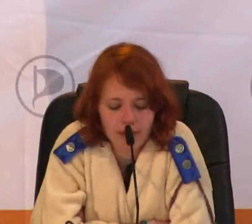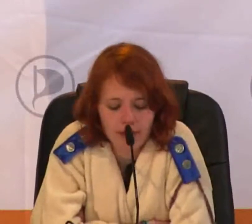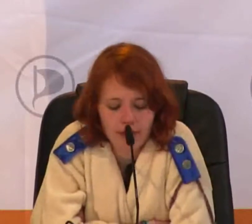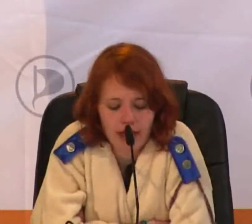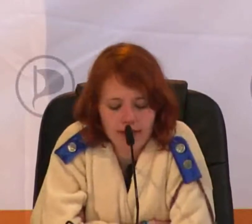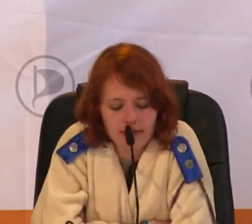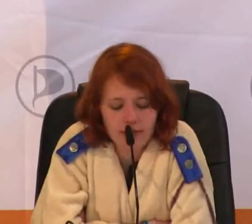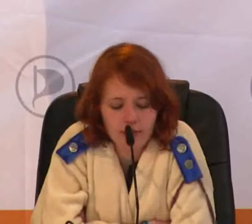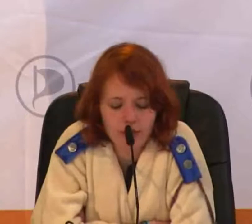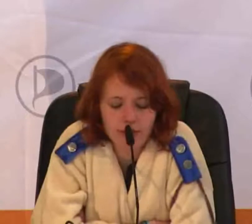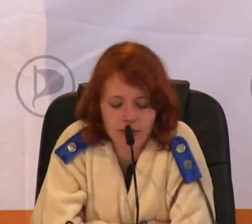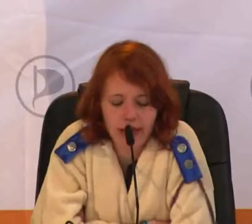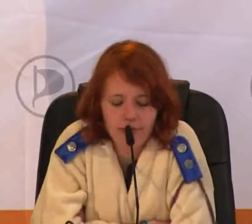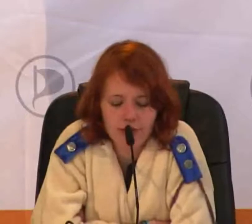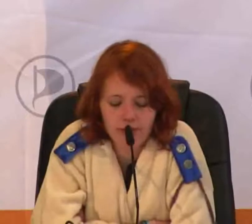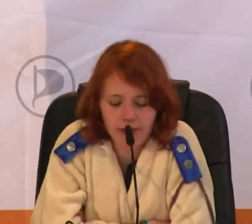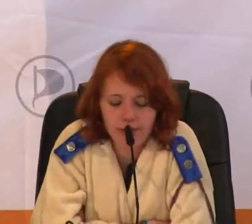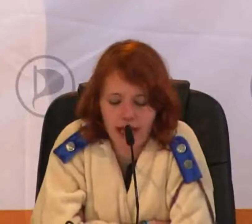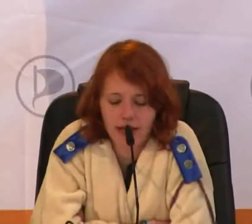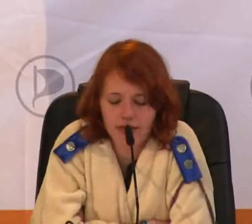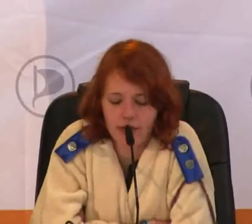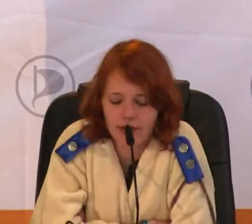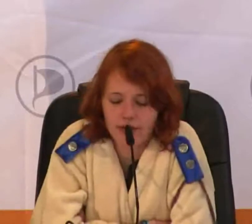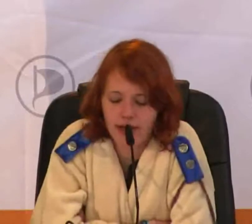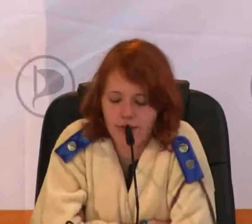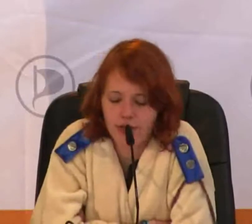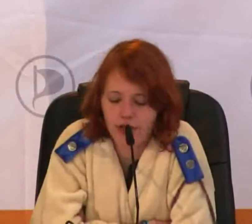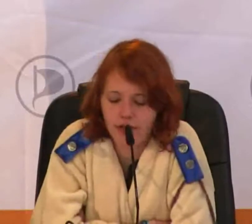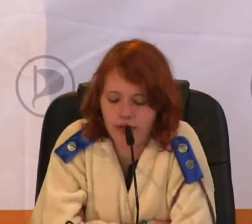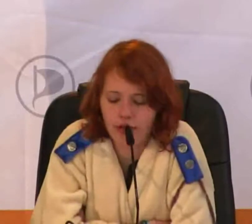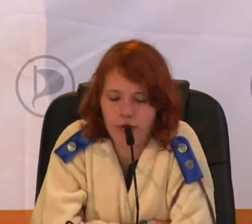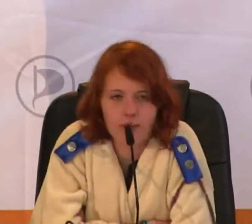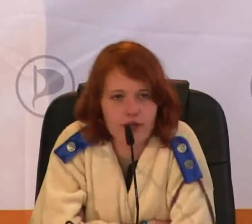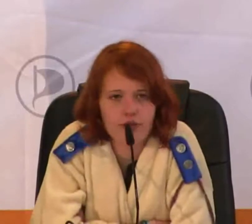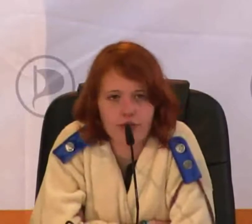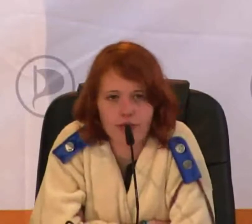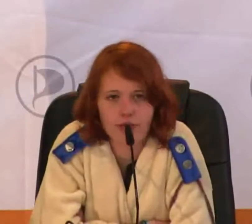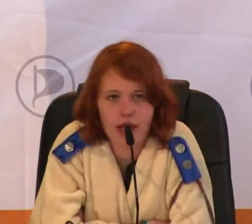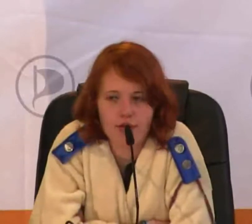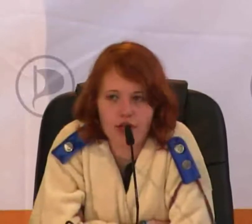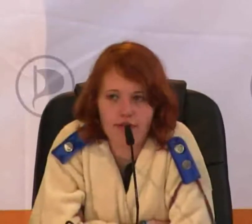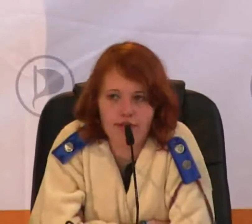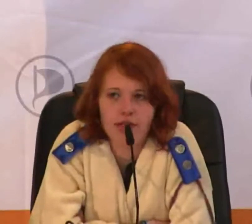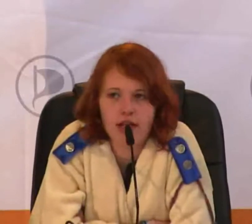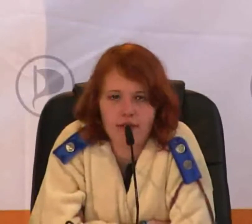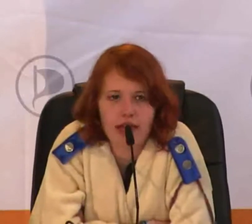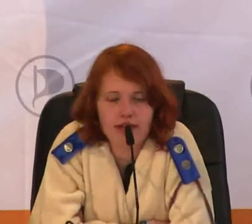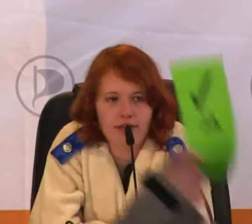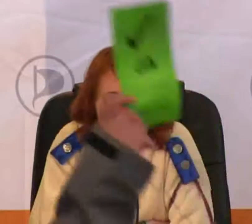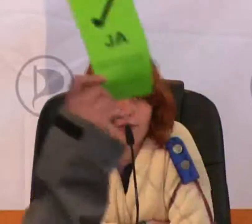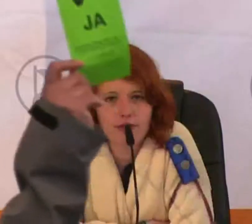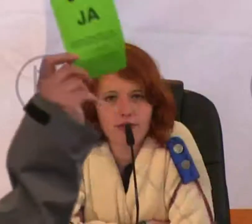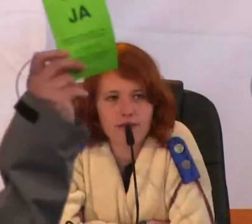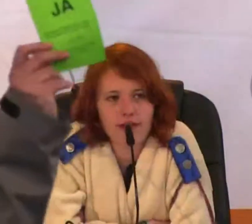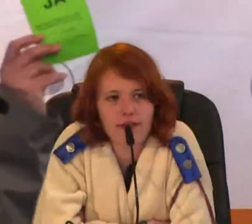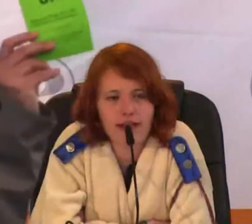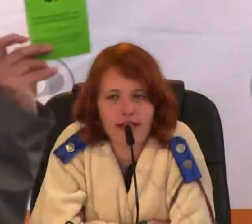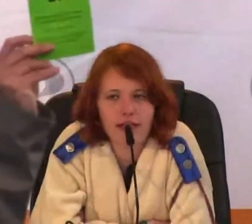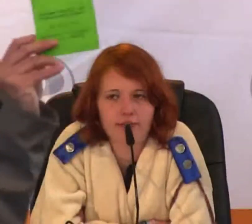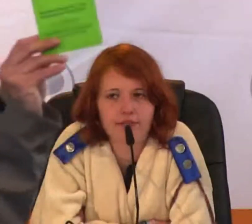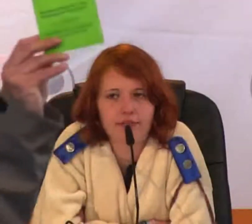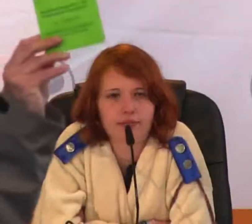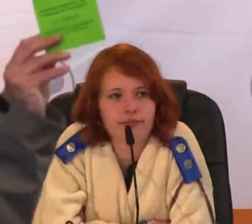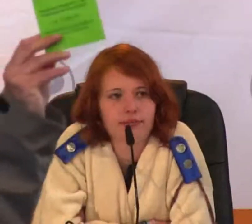möchte mit euch zuerst dieses Modul 0 abstimmen die Piraten wollen die Zeitumstellung in der Europäischen Union abschaffen wer ist dafür bzw